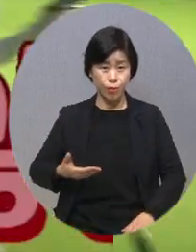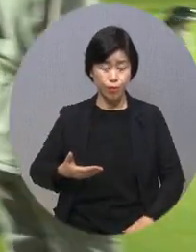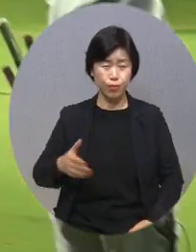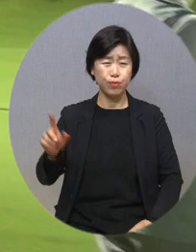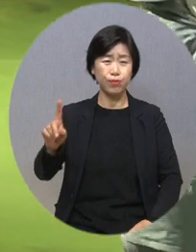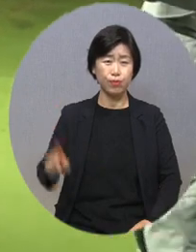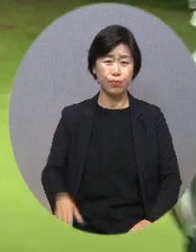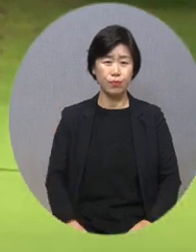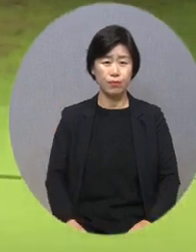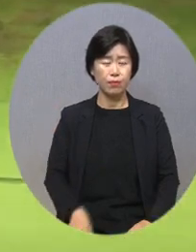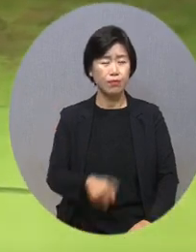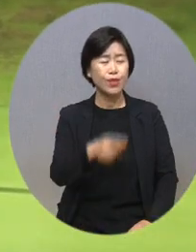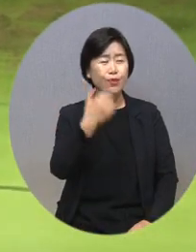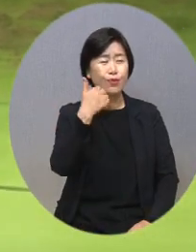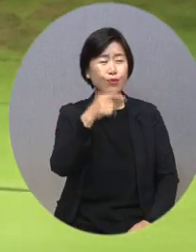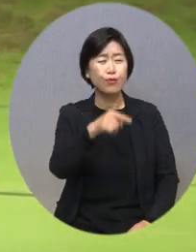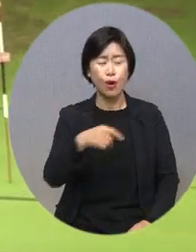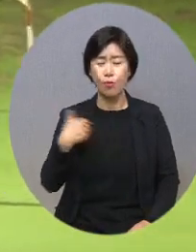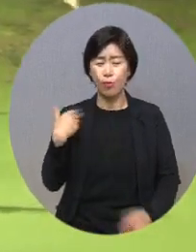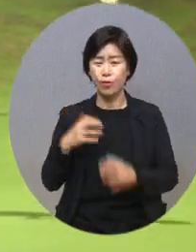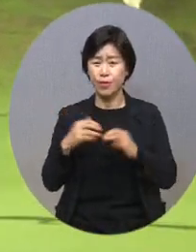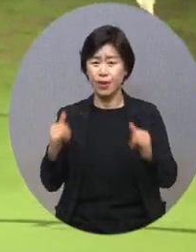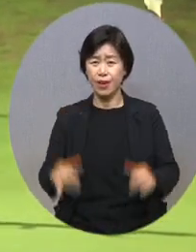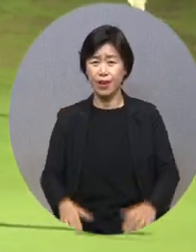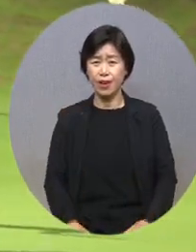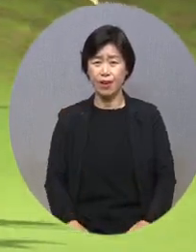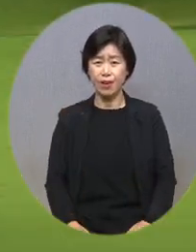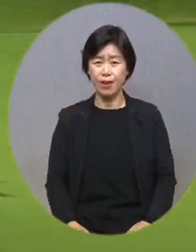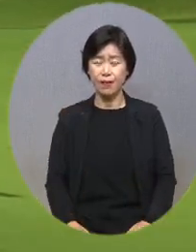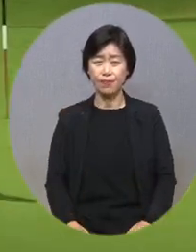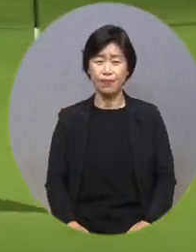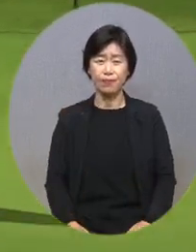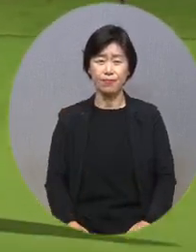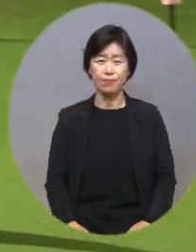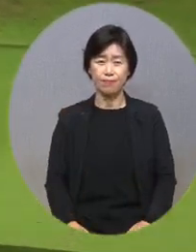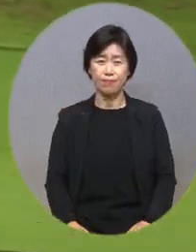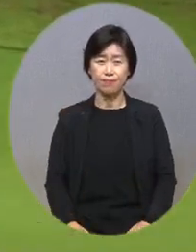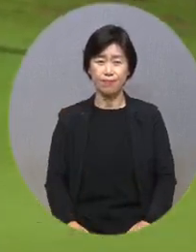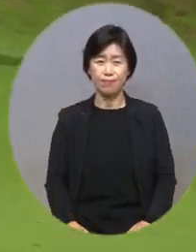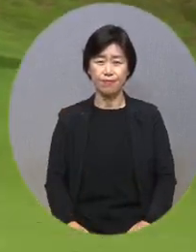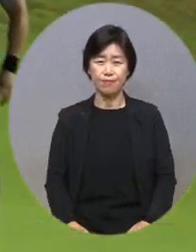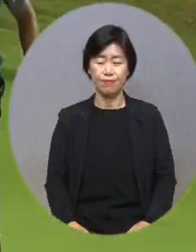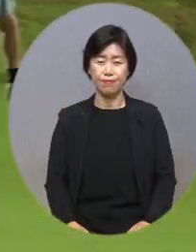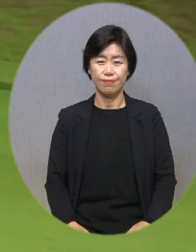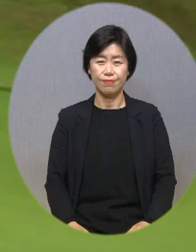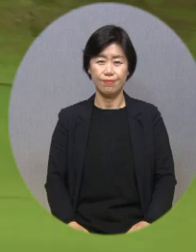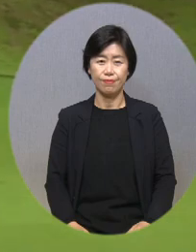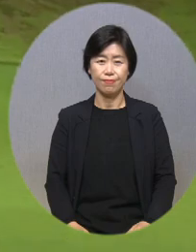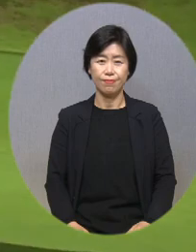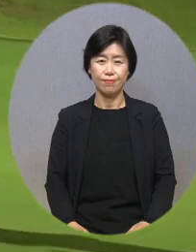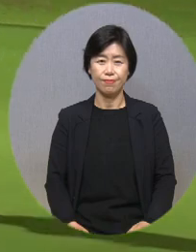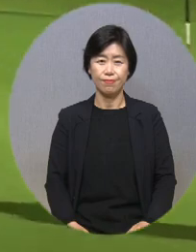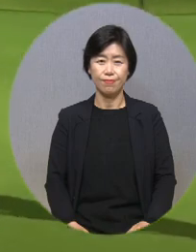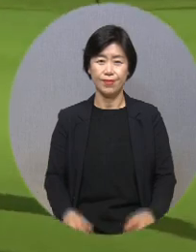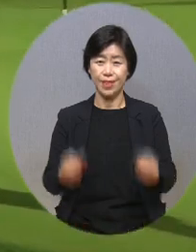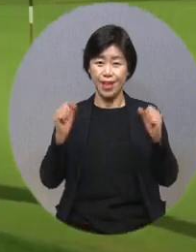에? 누구세요? 모르는 사람이야. 좀 이상하신 모르는 것 같아. 나 계속. 모르는 사람이야. 이상한 사람이 있어.